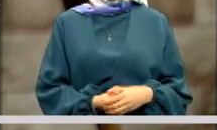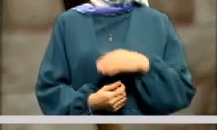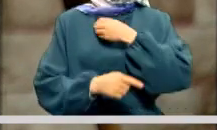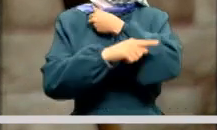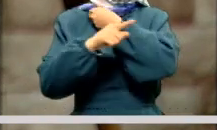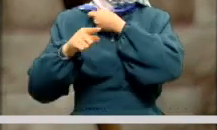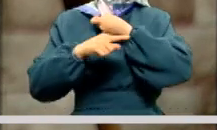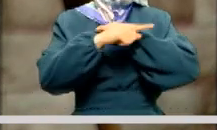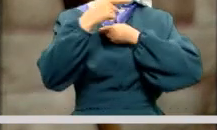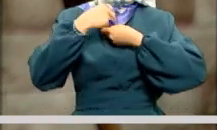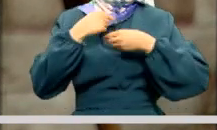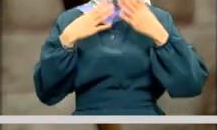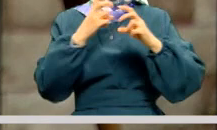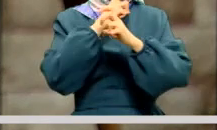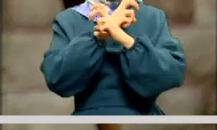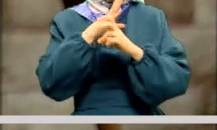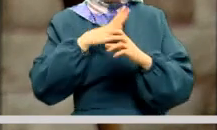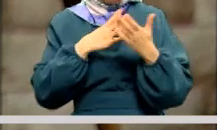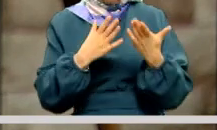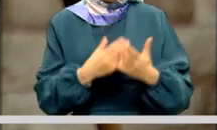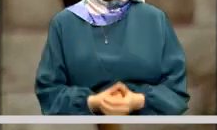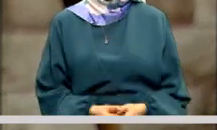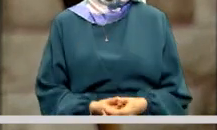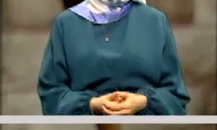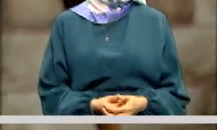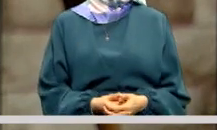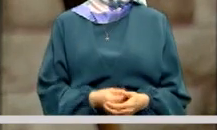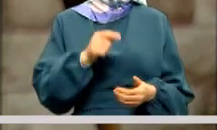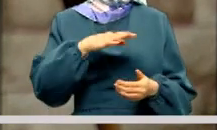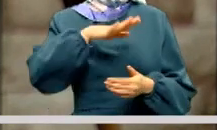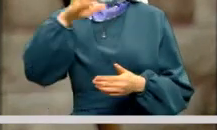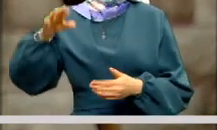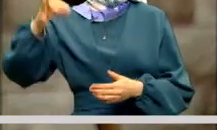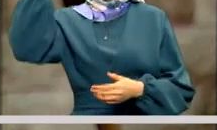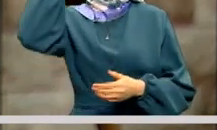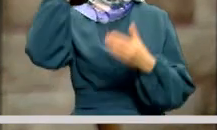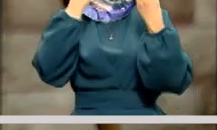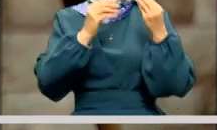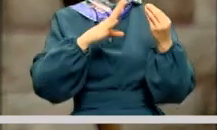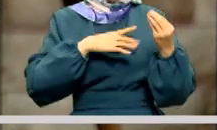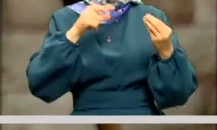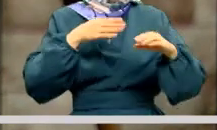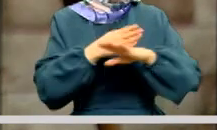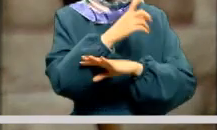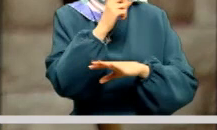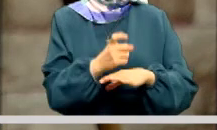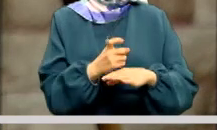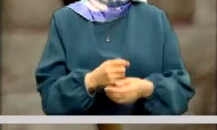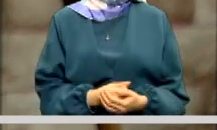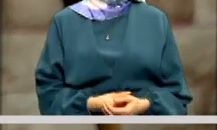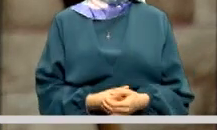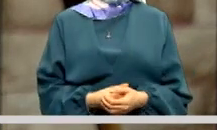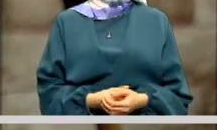bizleri hangi tehlikeler bekliyor dokunduğumuz her yerden bir bilgi fışkırıyor bu bilgi ne kadar daha doğru Efendim